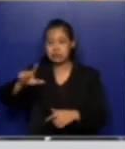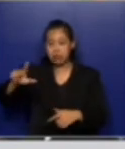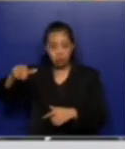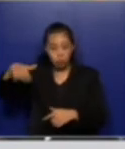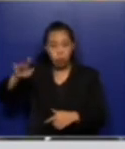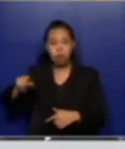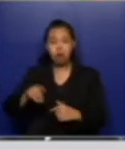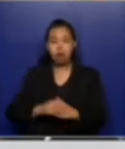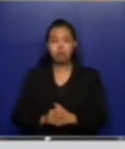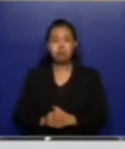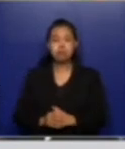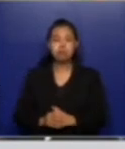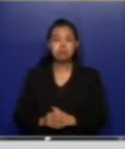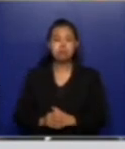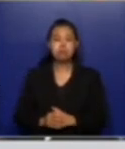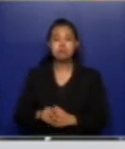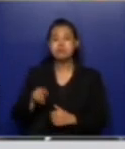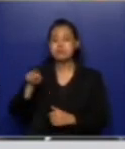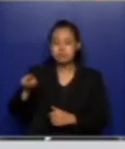นี่ไงครับ